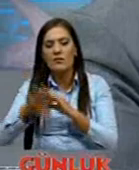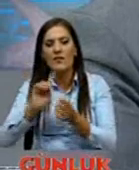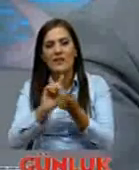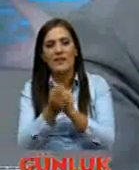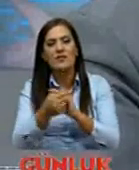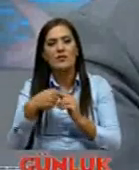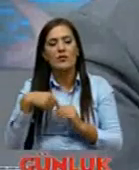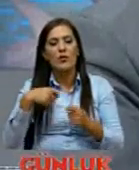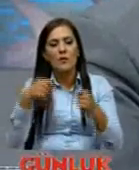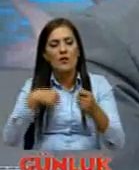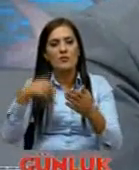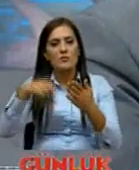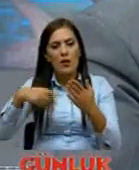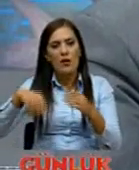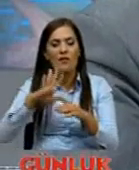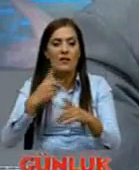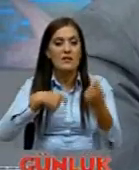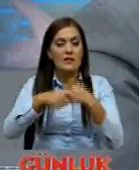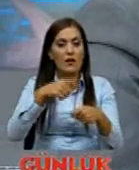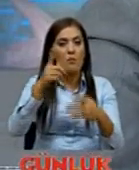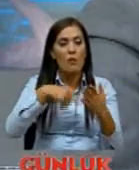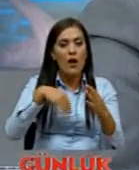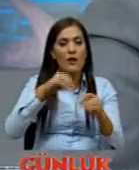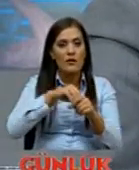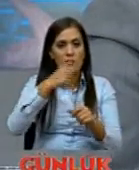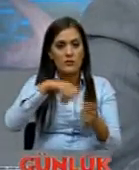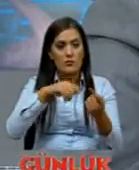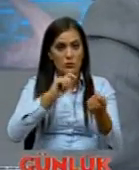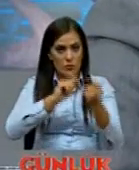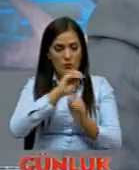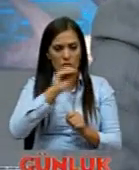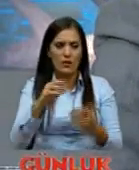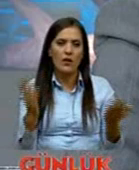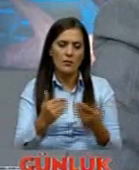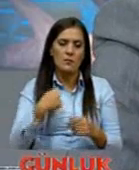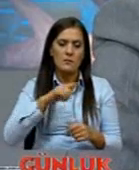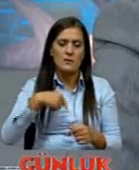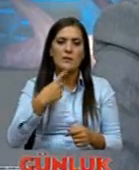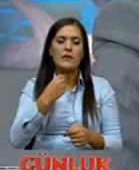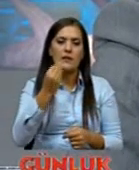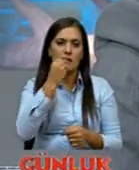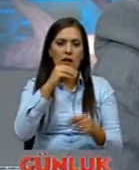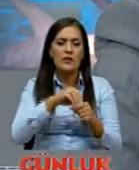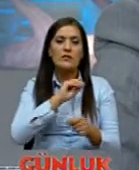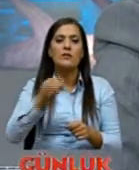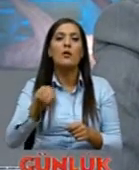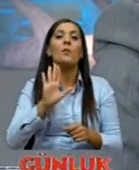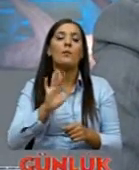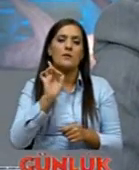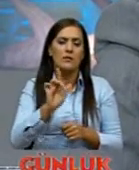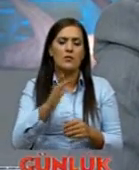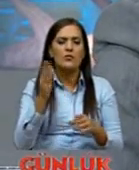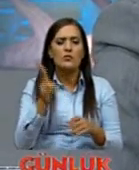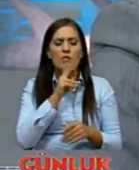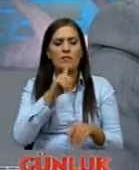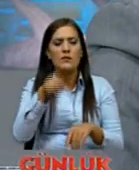değişik kumaş boyalarından sanayi tipi yapılmış boyalar elbette ki bizim gıdamıza girmemesi gerekir. Ve